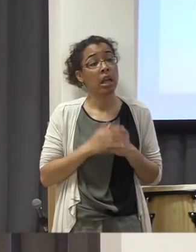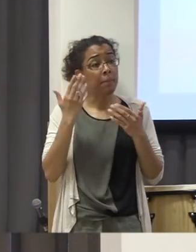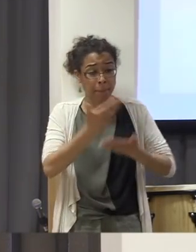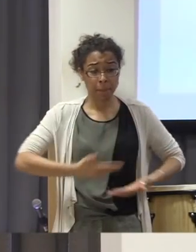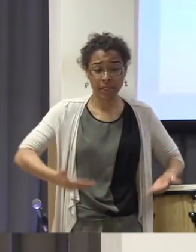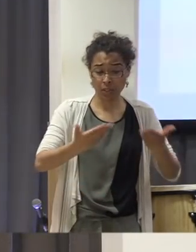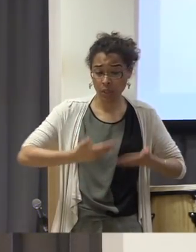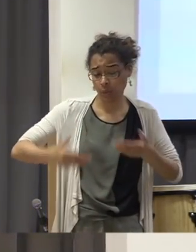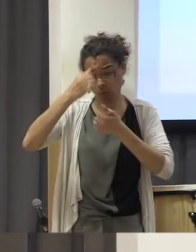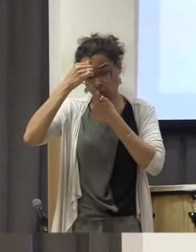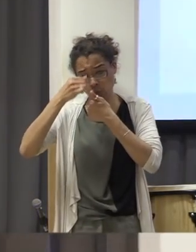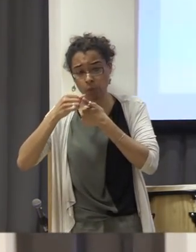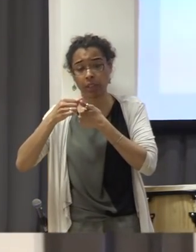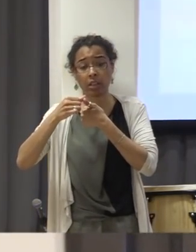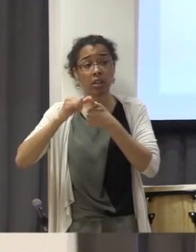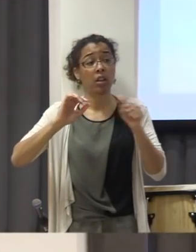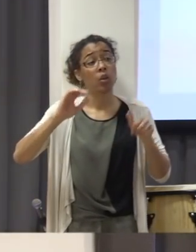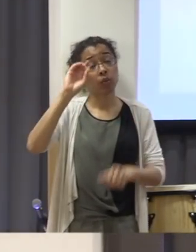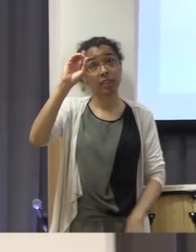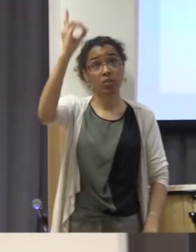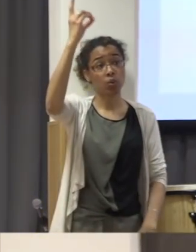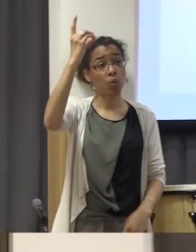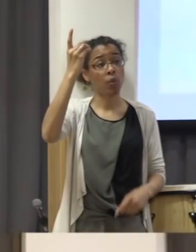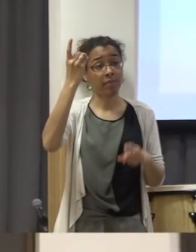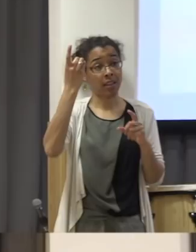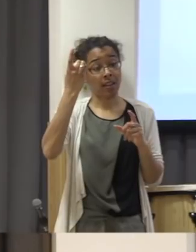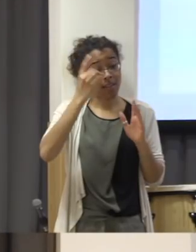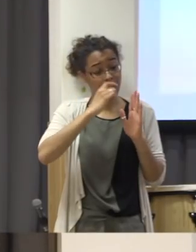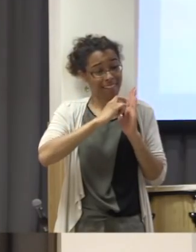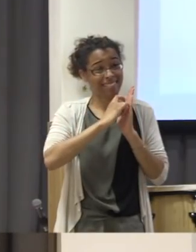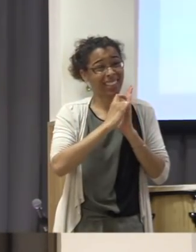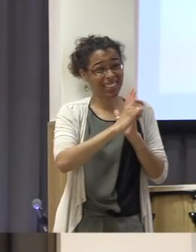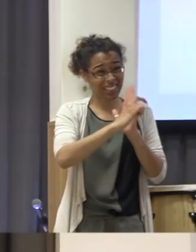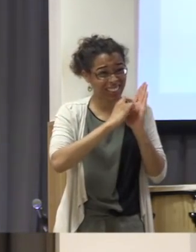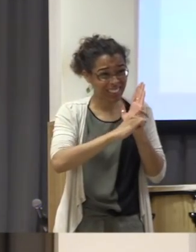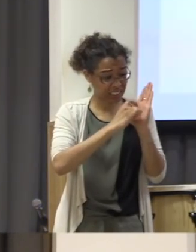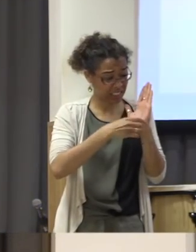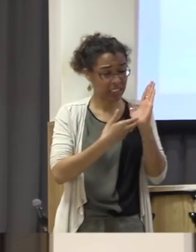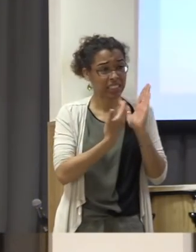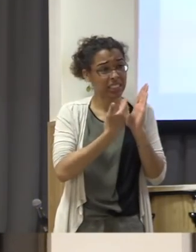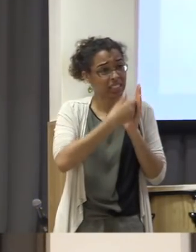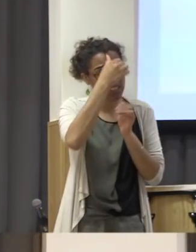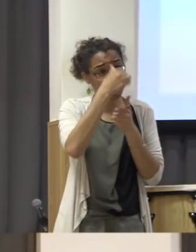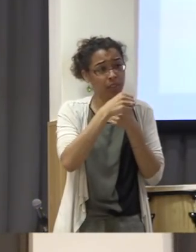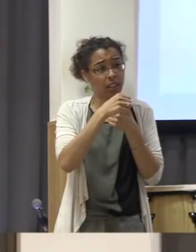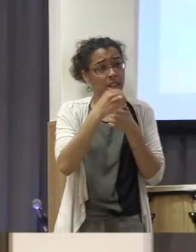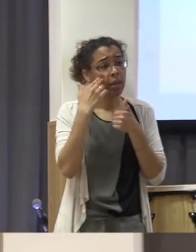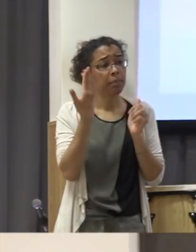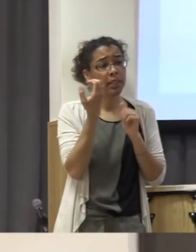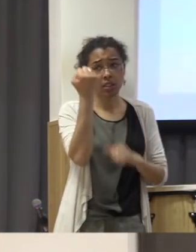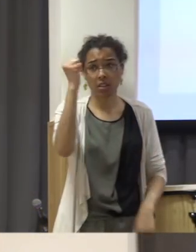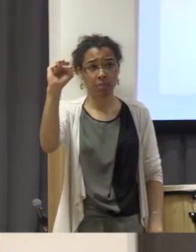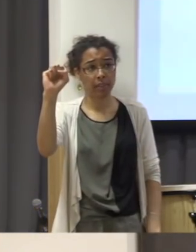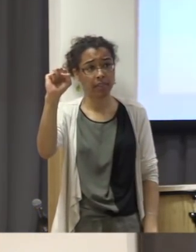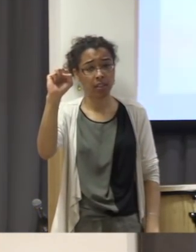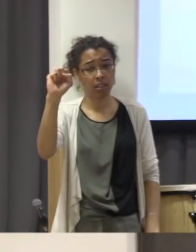situation, tu te rappelles que Dieu t'a gravé. Rappelle-toi de ça. Si tu ne t'es pas détourné de lui, Dieu